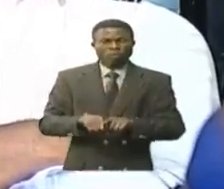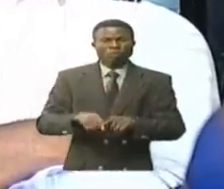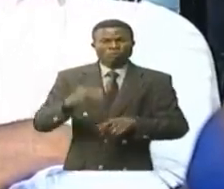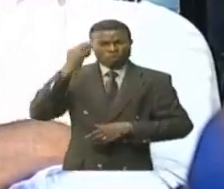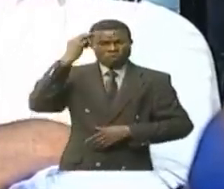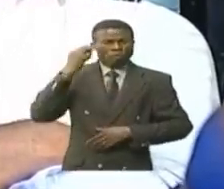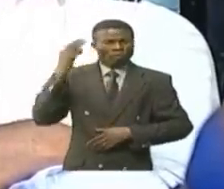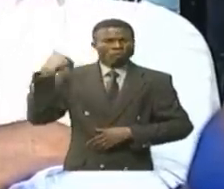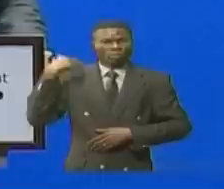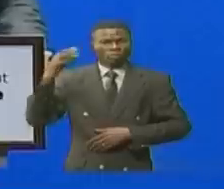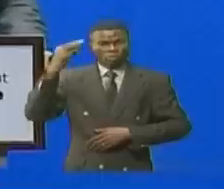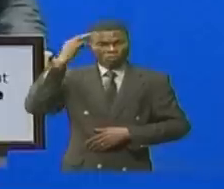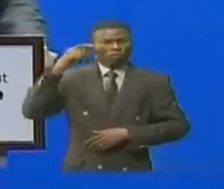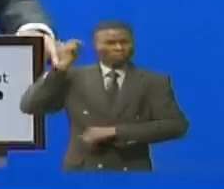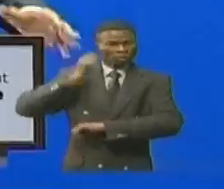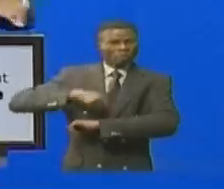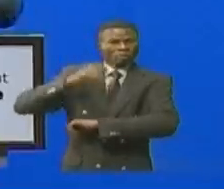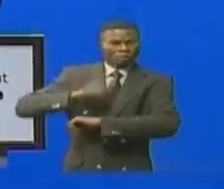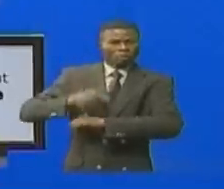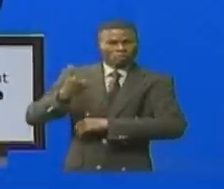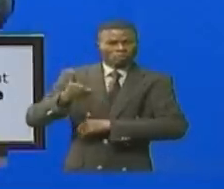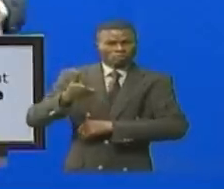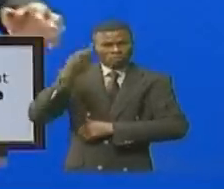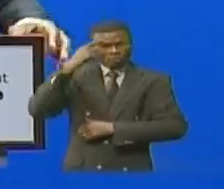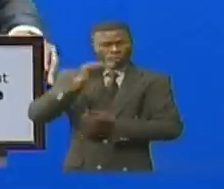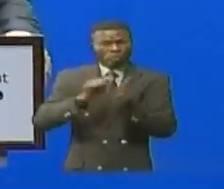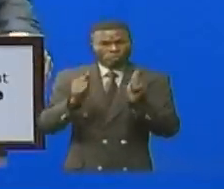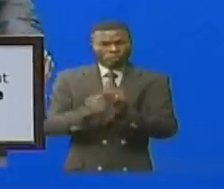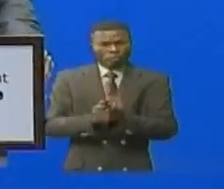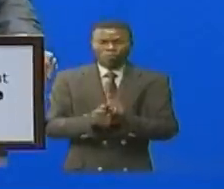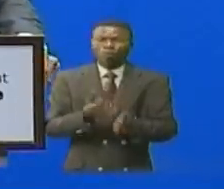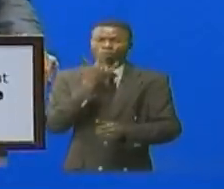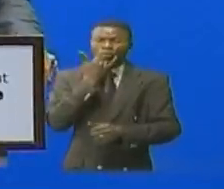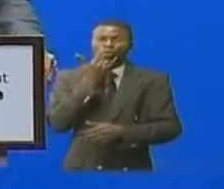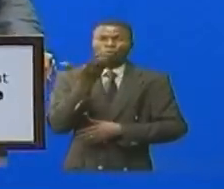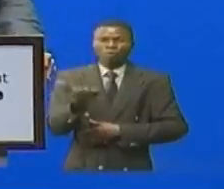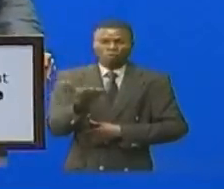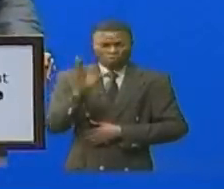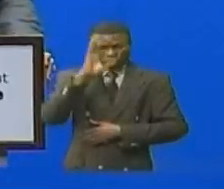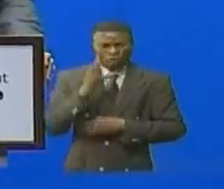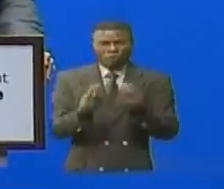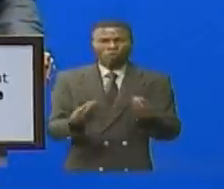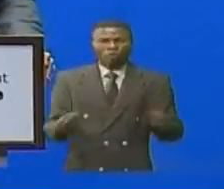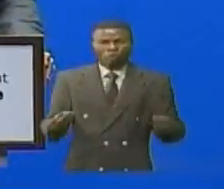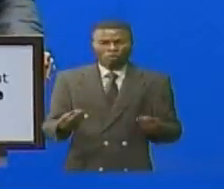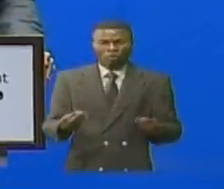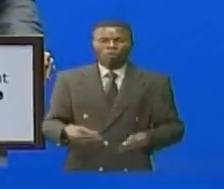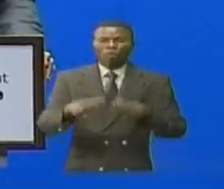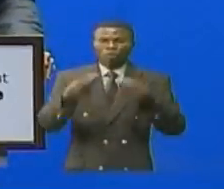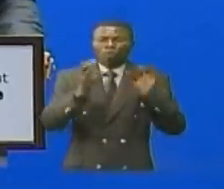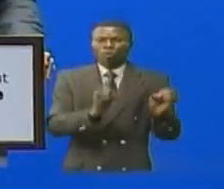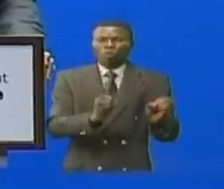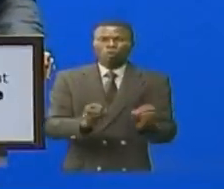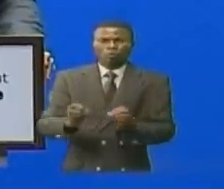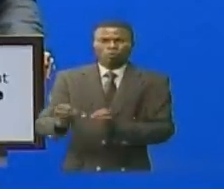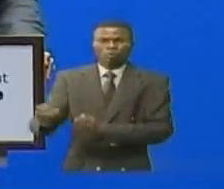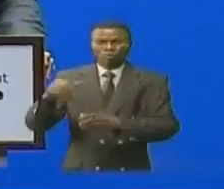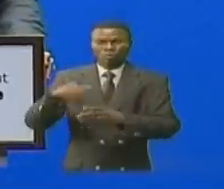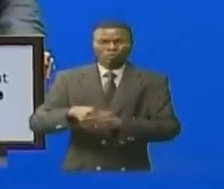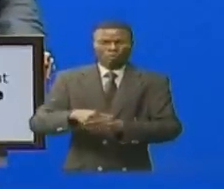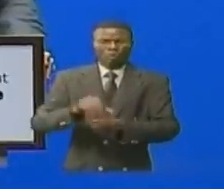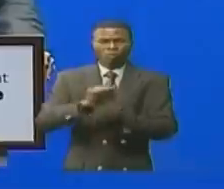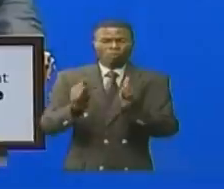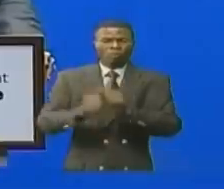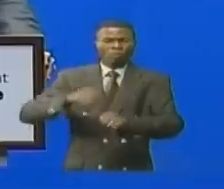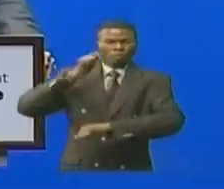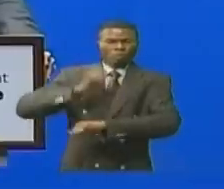la ministre d'État, ministre de la Justice, par rapport aux passerelles existantes, pour voir dans quelle mesure on peut remettre de l'ordre dans ces secteurs qui